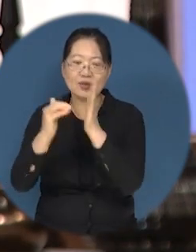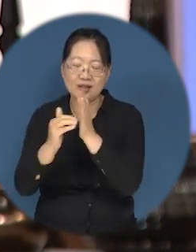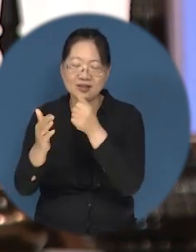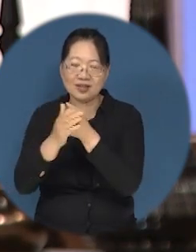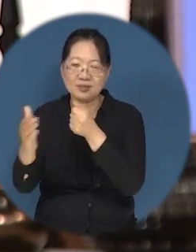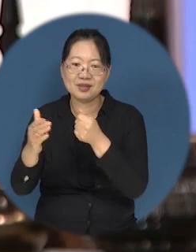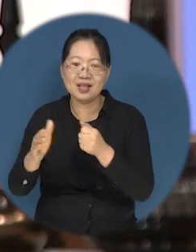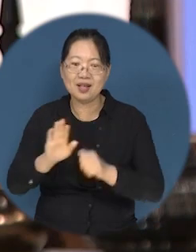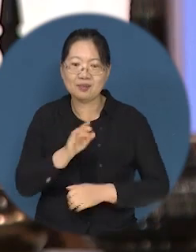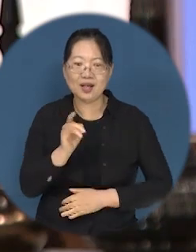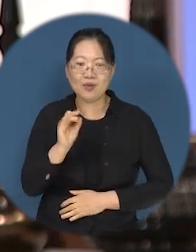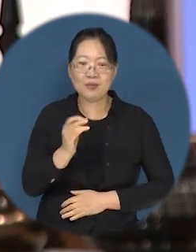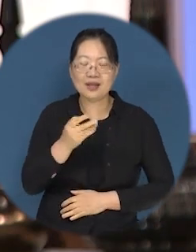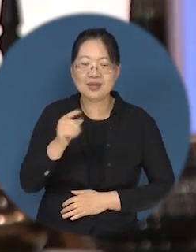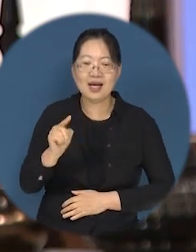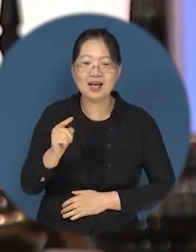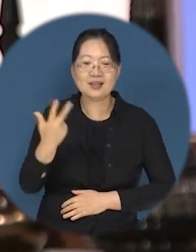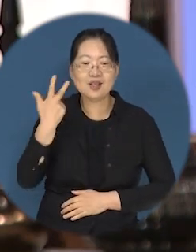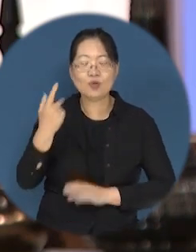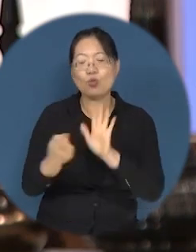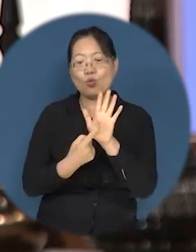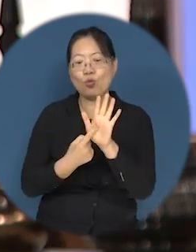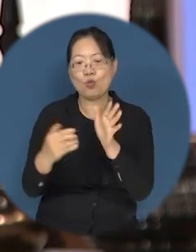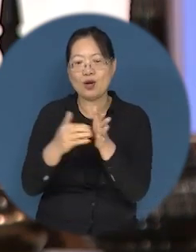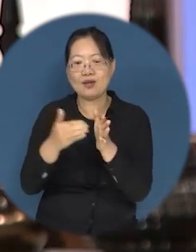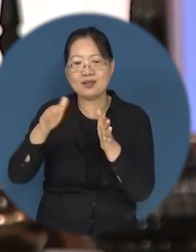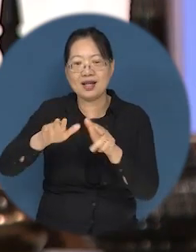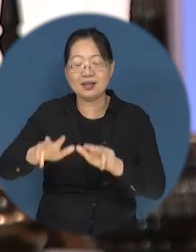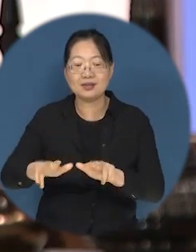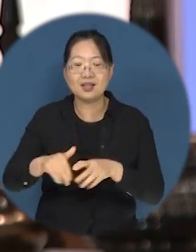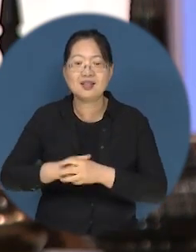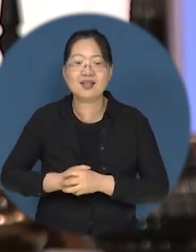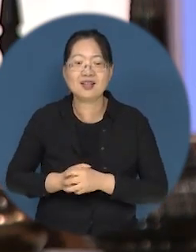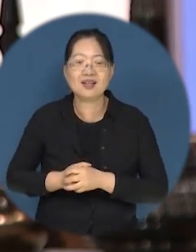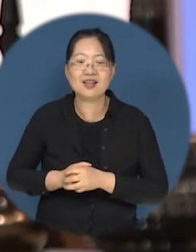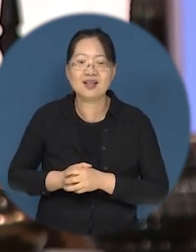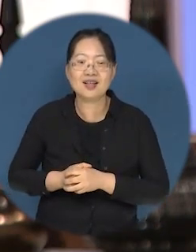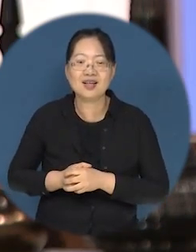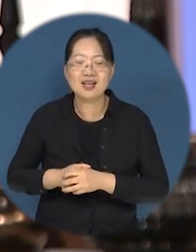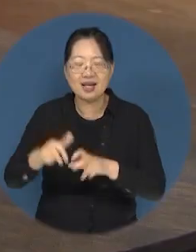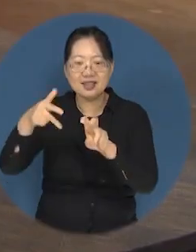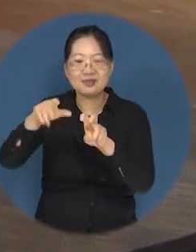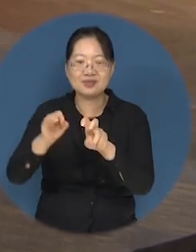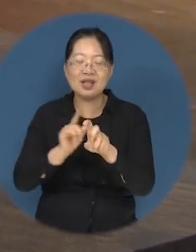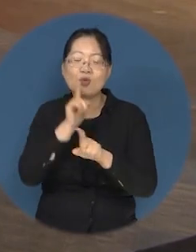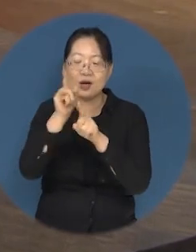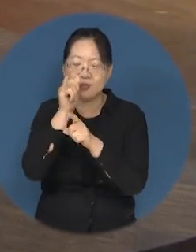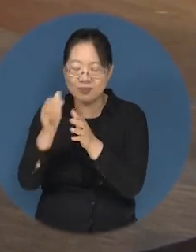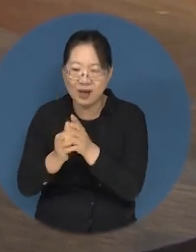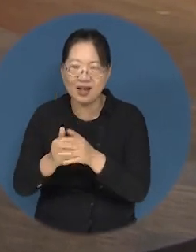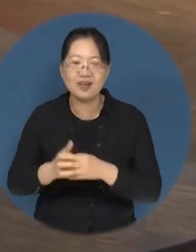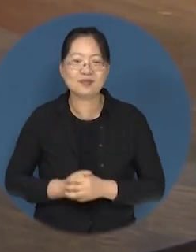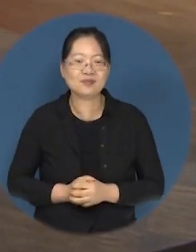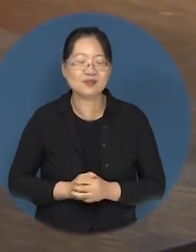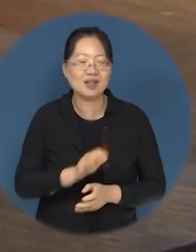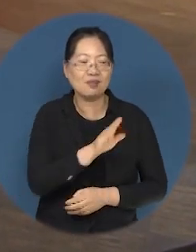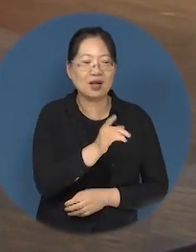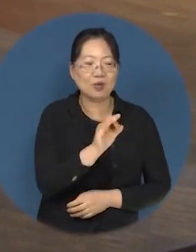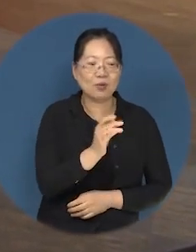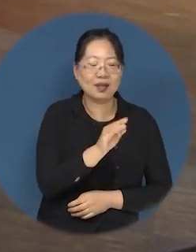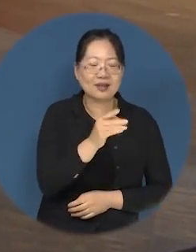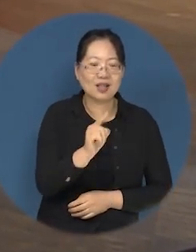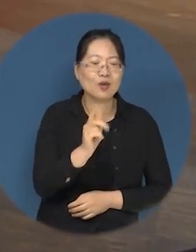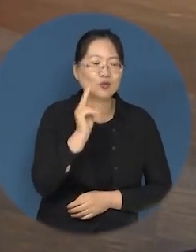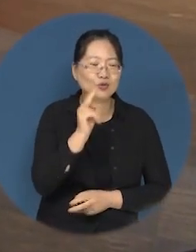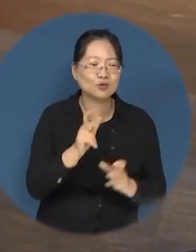베어베터가 지난주까지 이제 공고를 했었는데 예. 이제 겨우 뭐 20장 들어옵니다. 전적으로 베어베터는